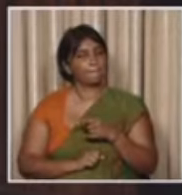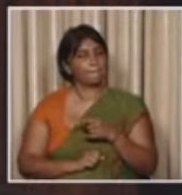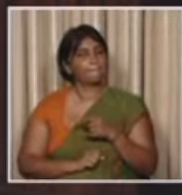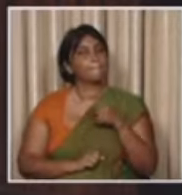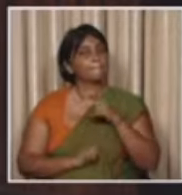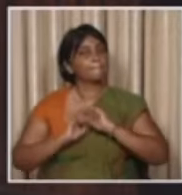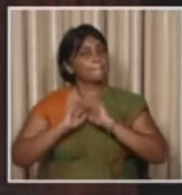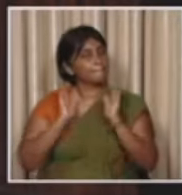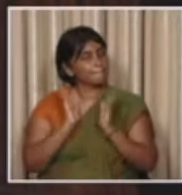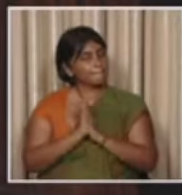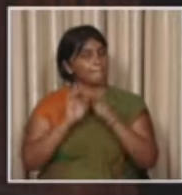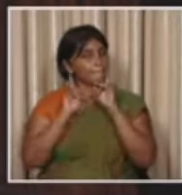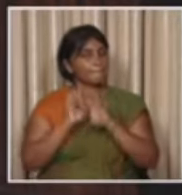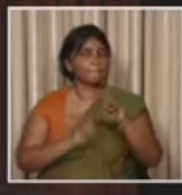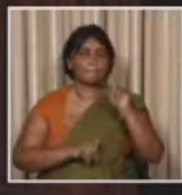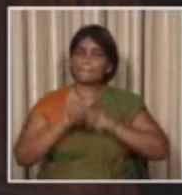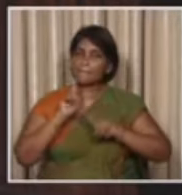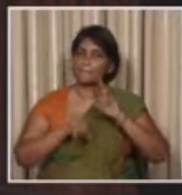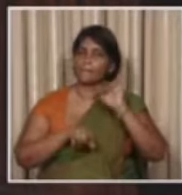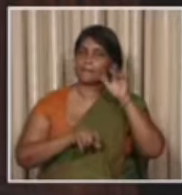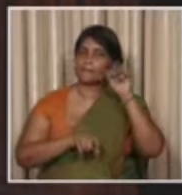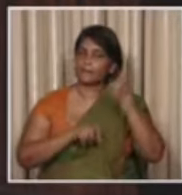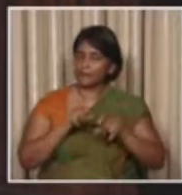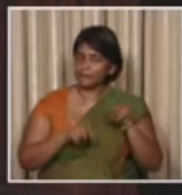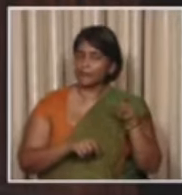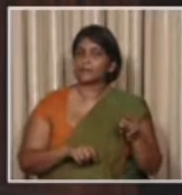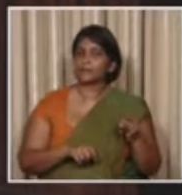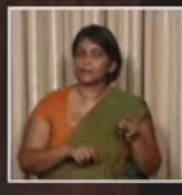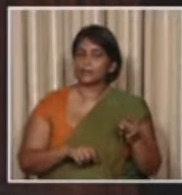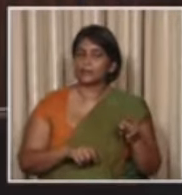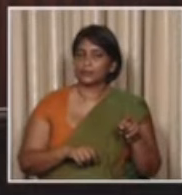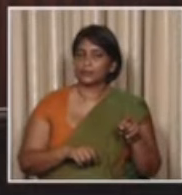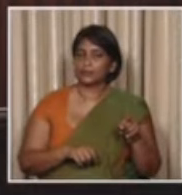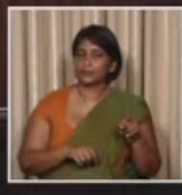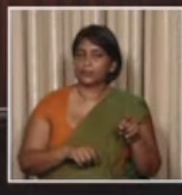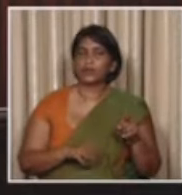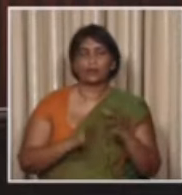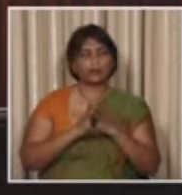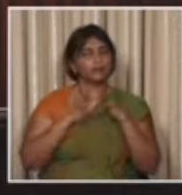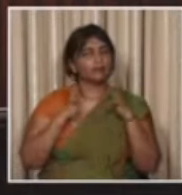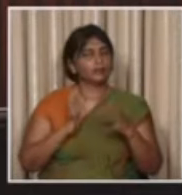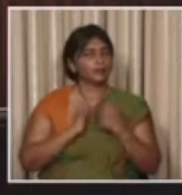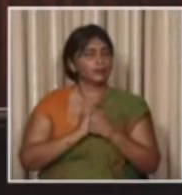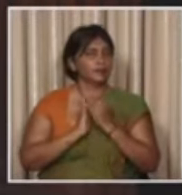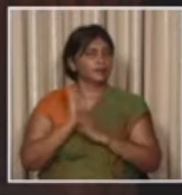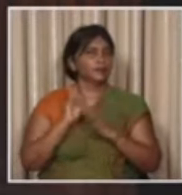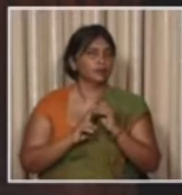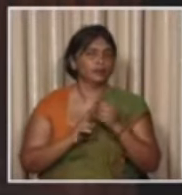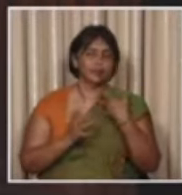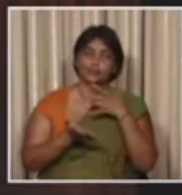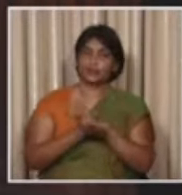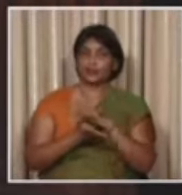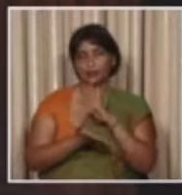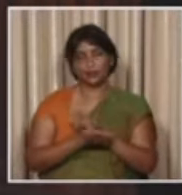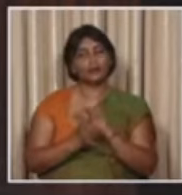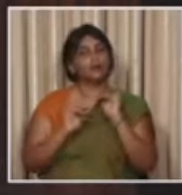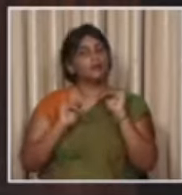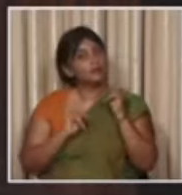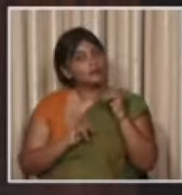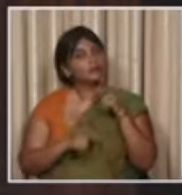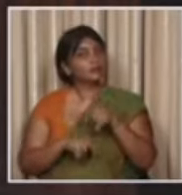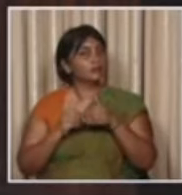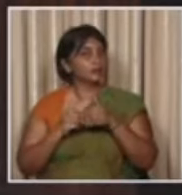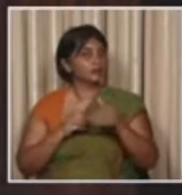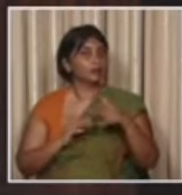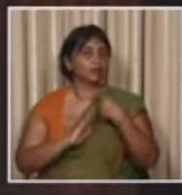මේ හැම දෙයක්ම මේ වගේ කතා කරනකොට සමහර අයට ඔබතුමාට තව විනාඩි දෙකක් කාලයක් තියෙනවා. ගොඩක් ගරු මන්ත්‍රීතුමනි ගොඩක් සතුටු ඇති. හැබැයි මේකෙන්